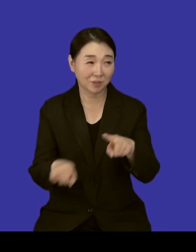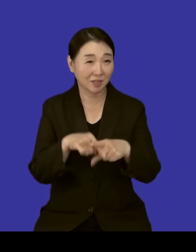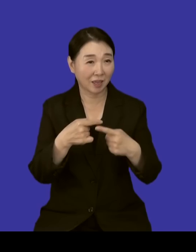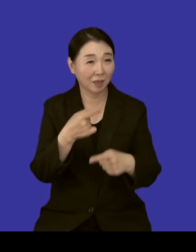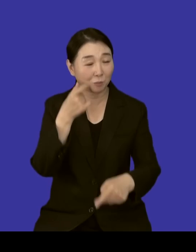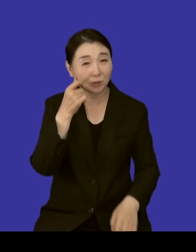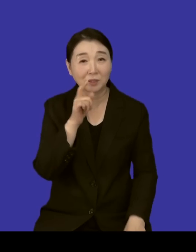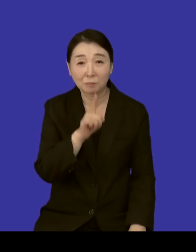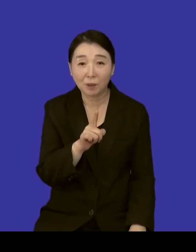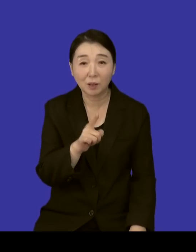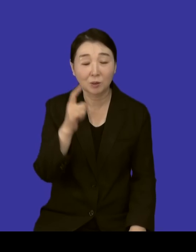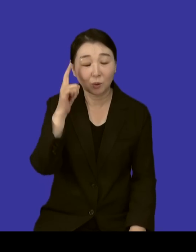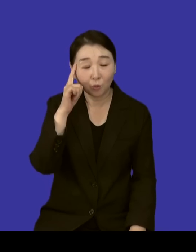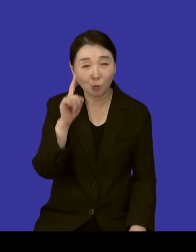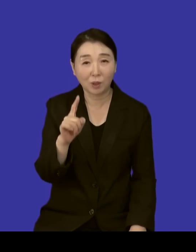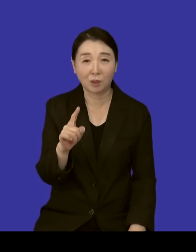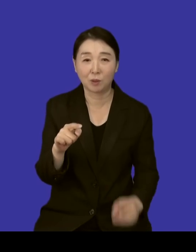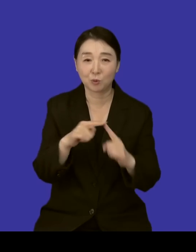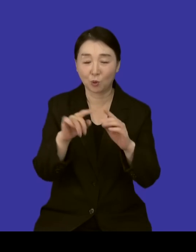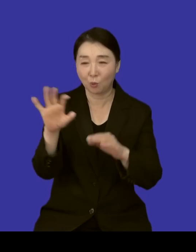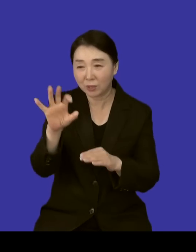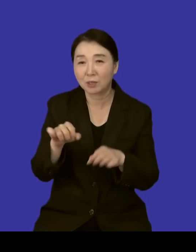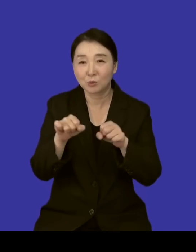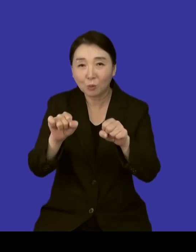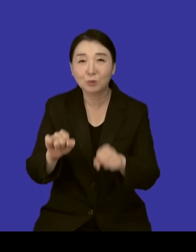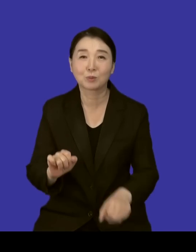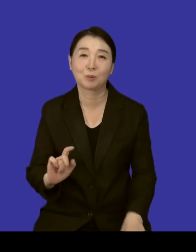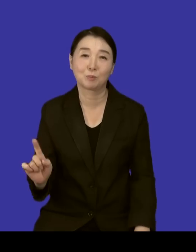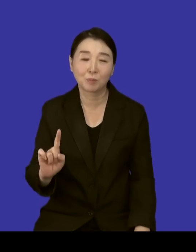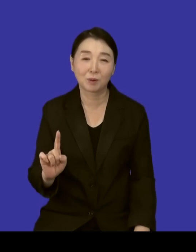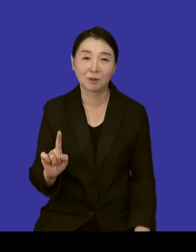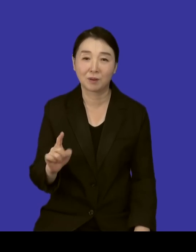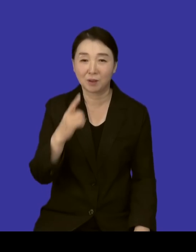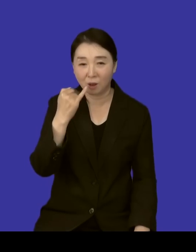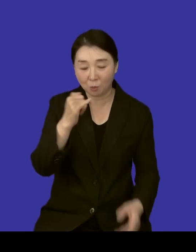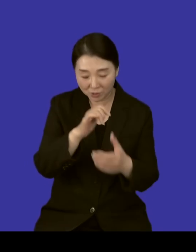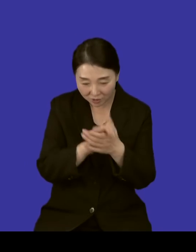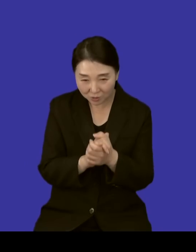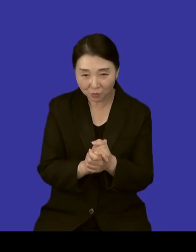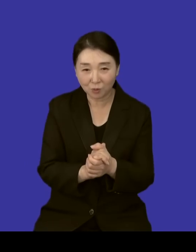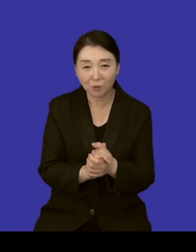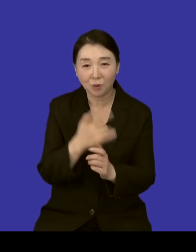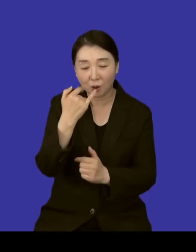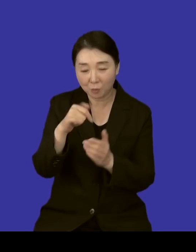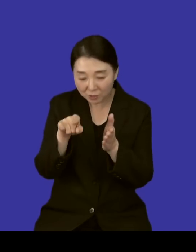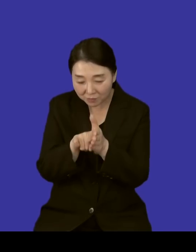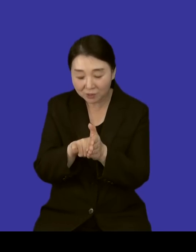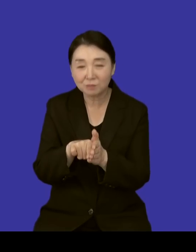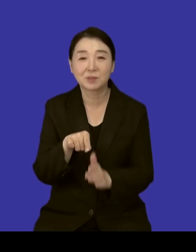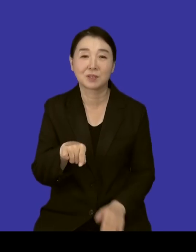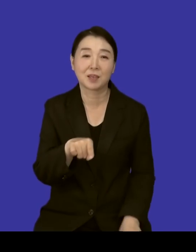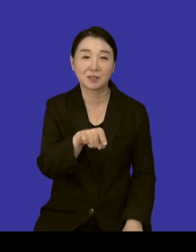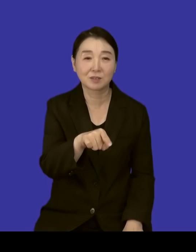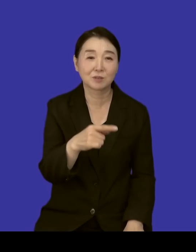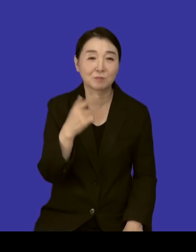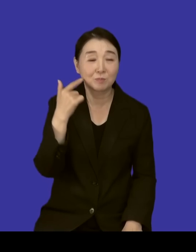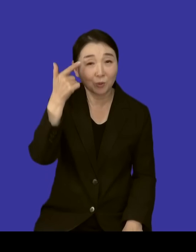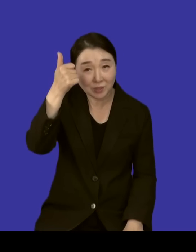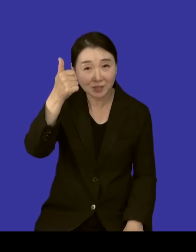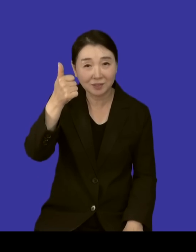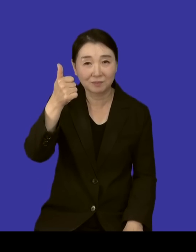네. 그렇게 왜 교회 화장실 청소하고 네. 근데 어머니의 기도와 어머님의 믿음이 그럼요. 지금의